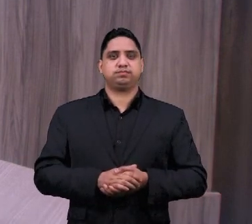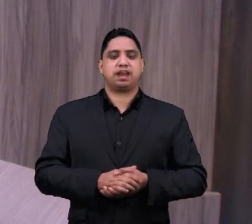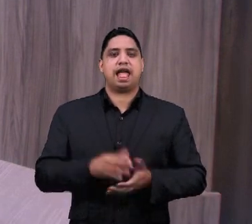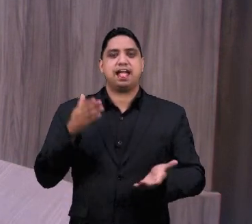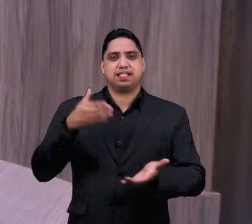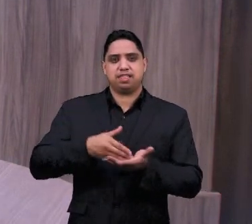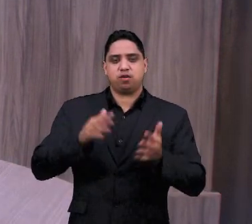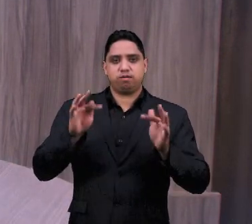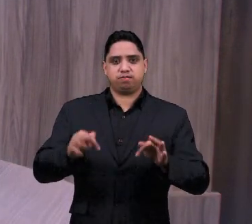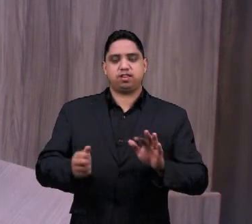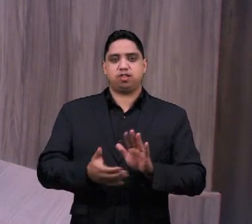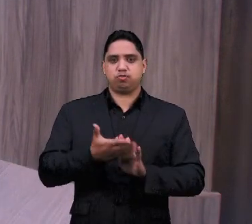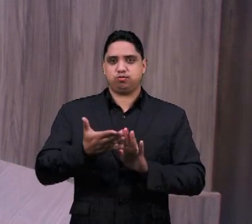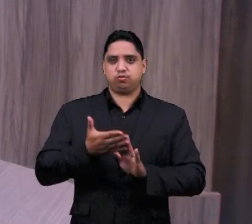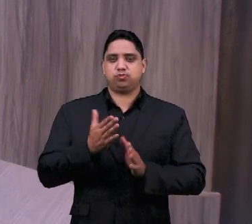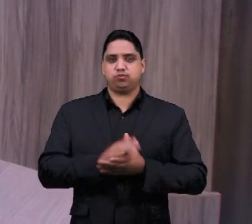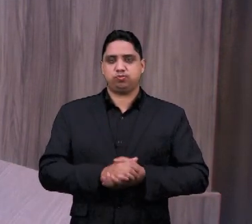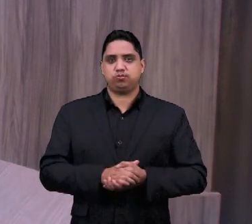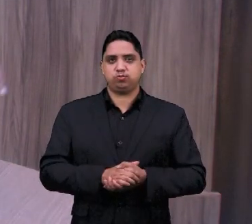jusqu'à la fin de la louange.